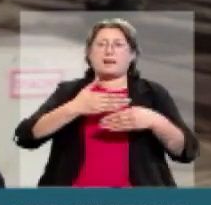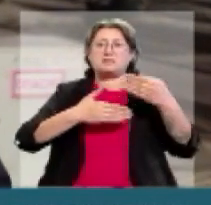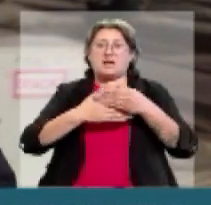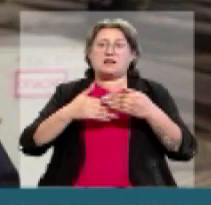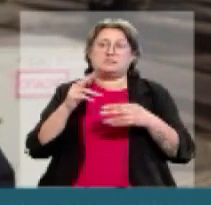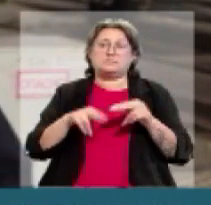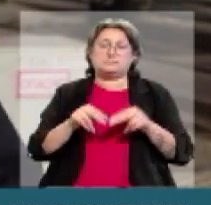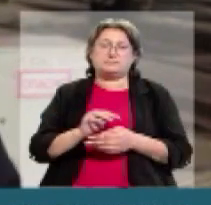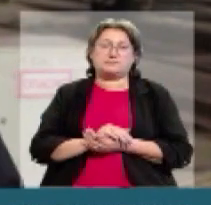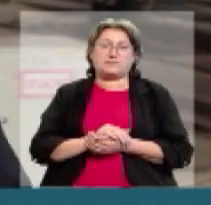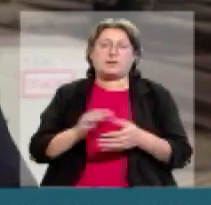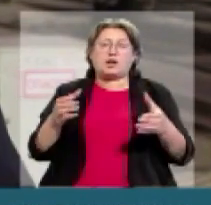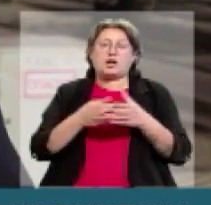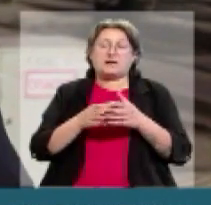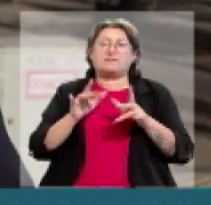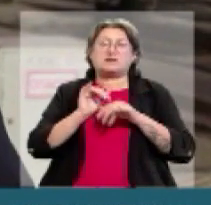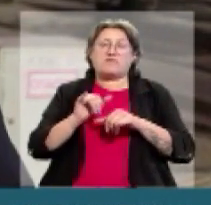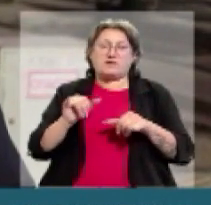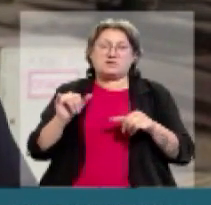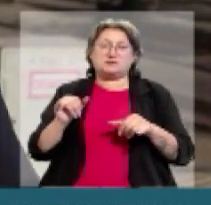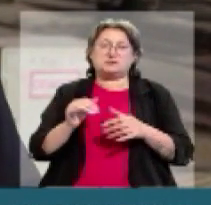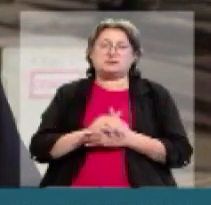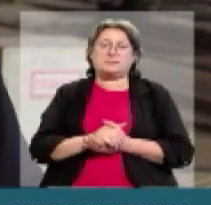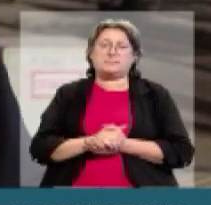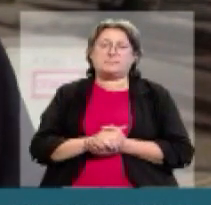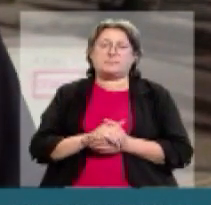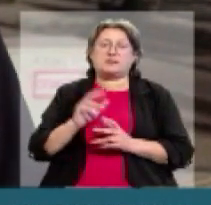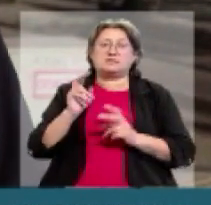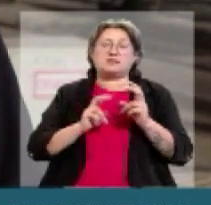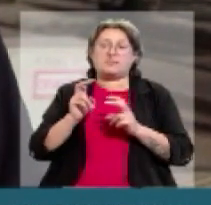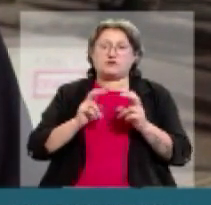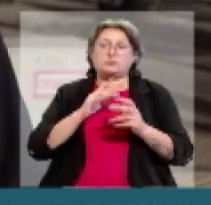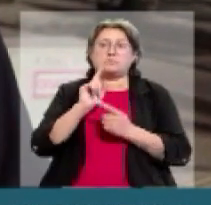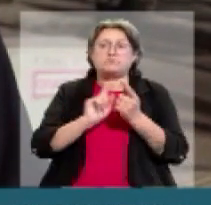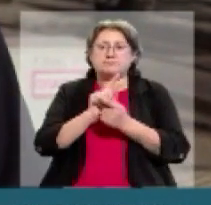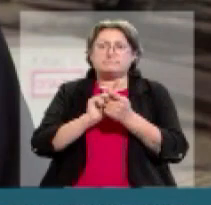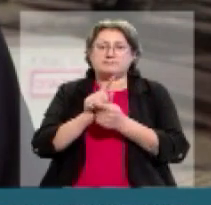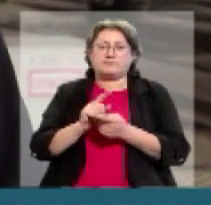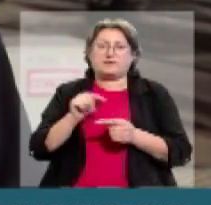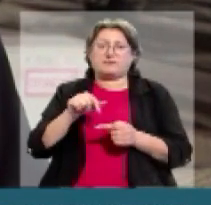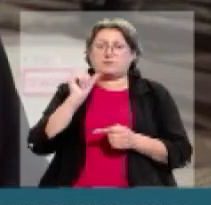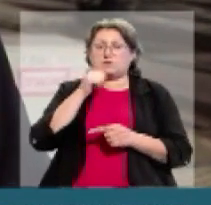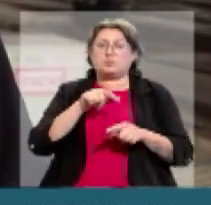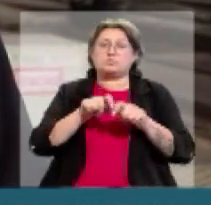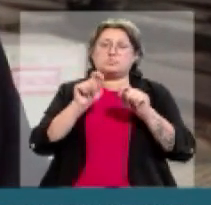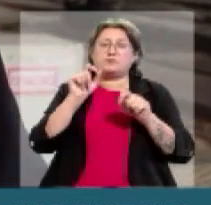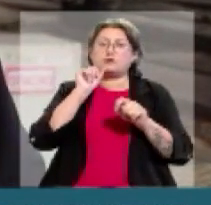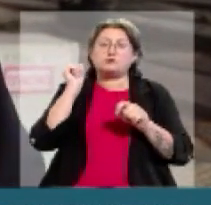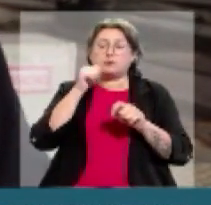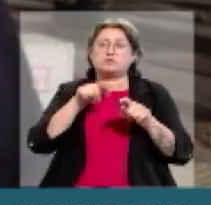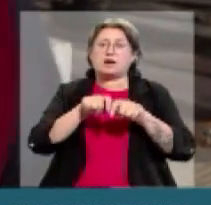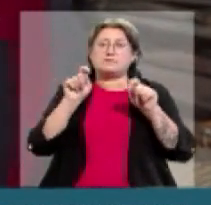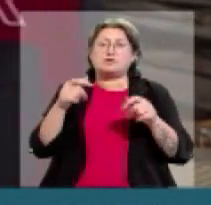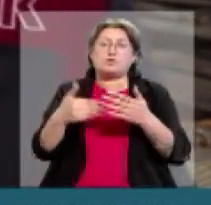домостроителя. Ну, коллектив развивается, коллектив, завод модернизируем. В этом году запустили, в прошлом году,